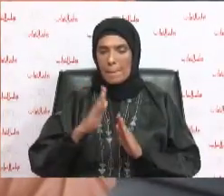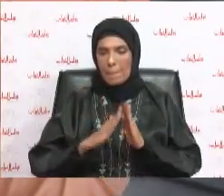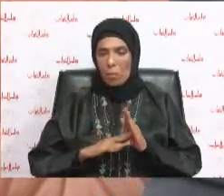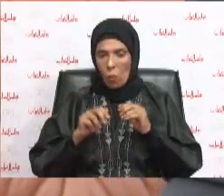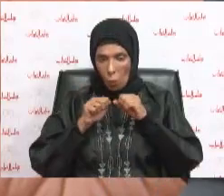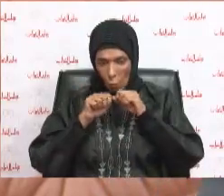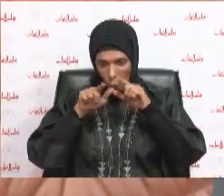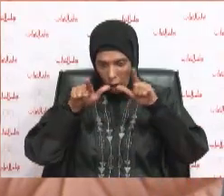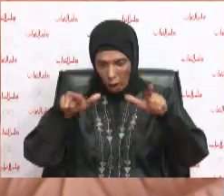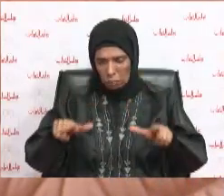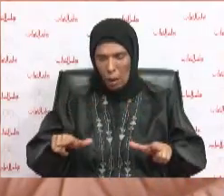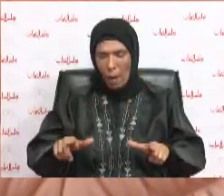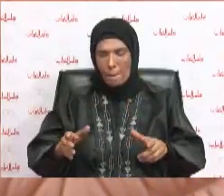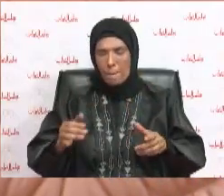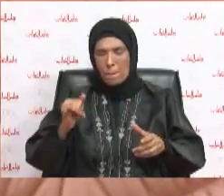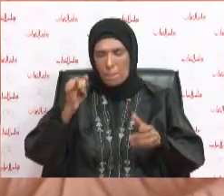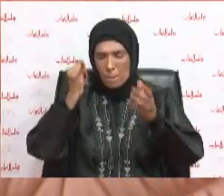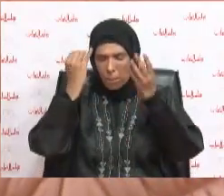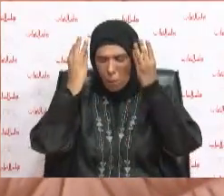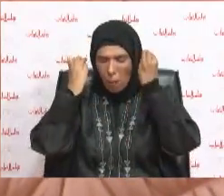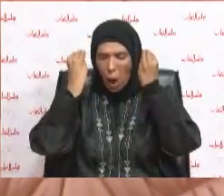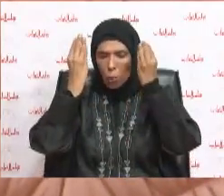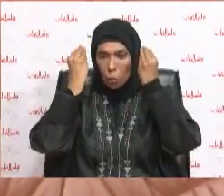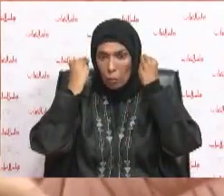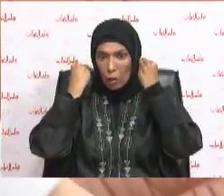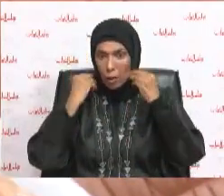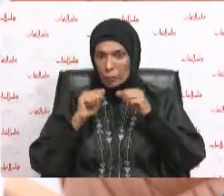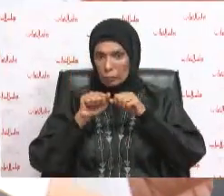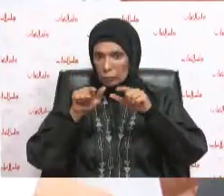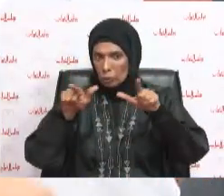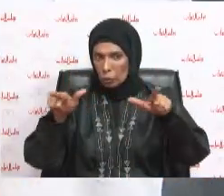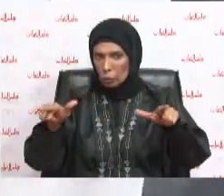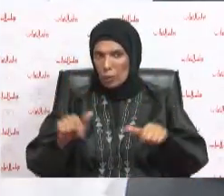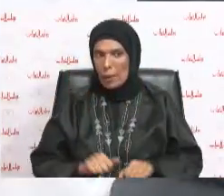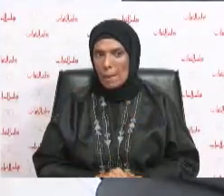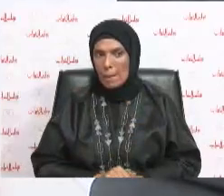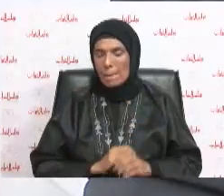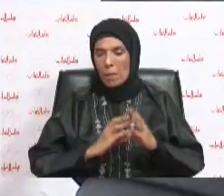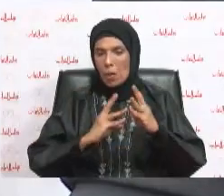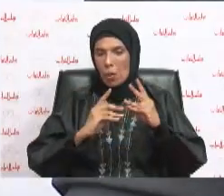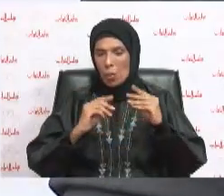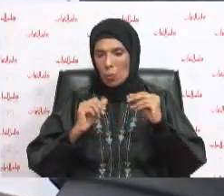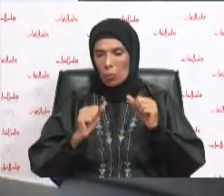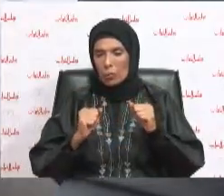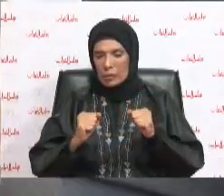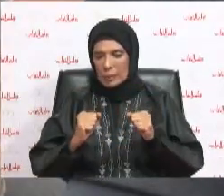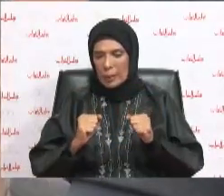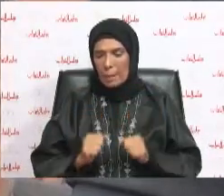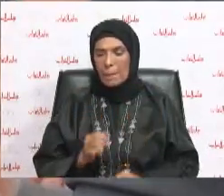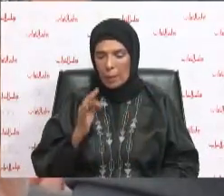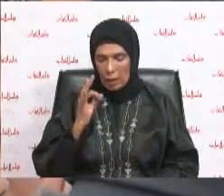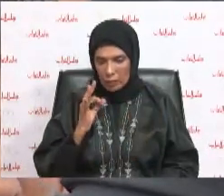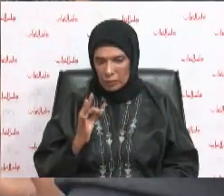شفاف وفيه معلومات قيمة، أرقام إحصائيات مؤلمة، لكن لابد